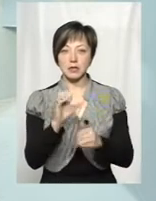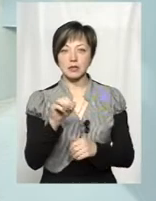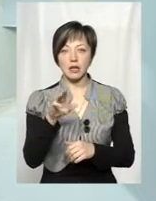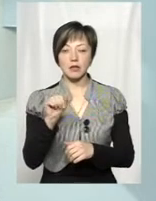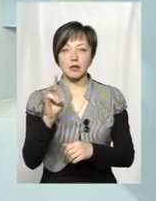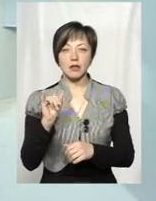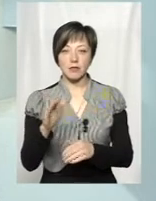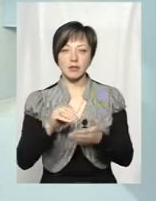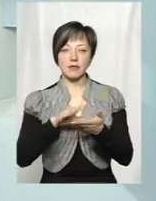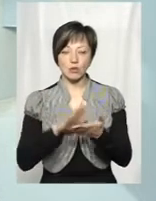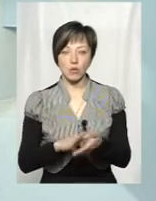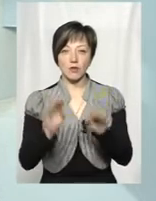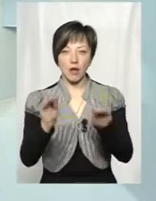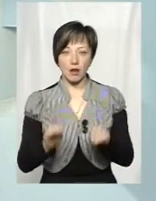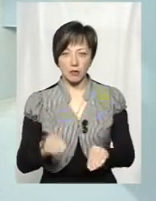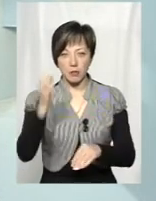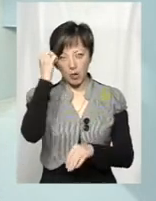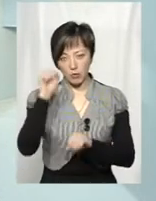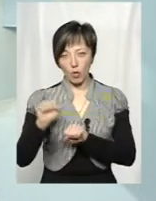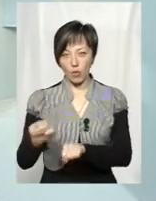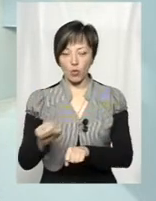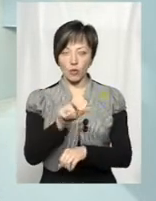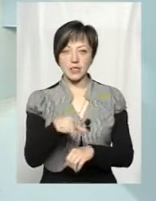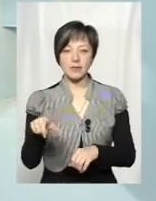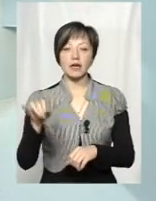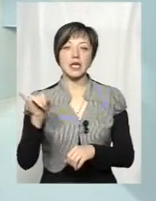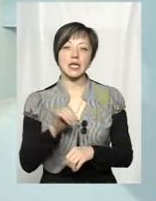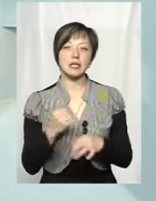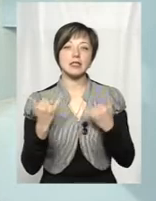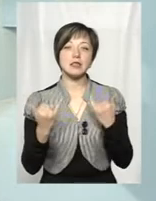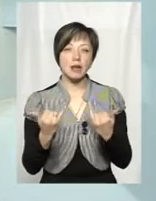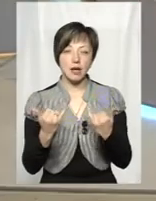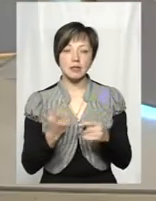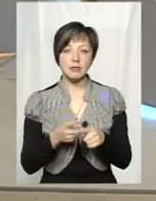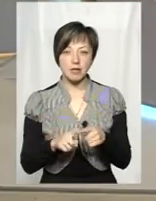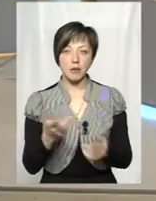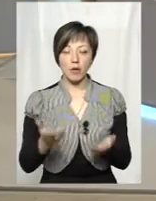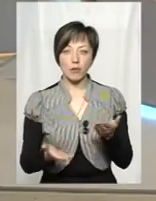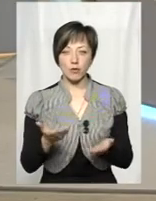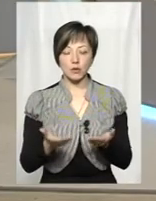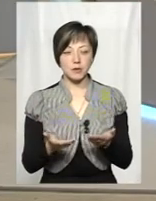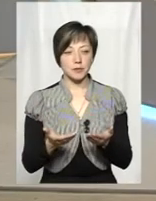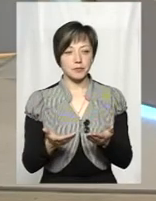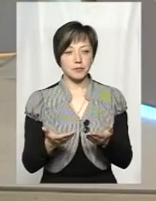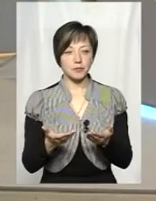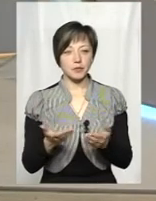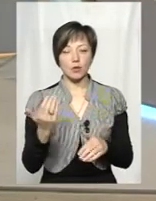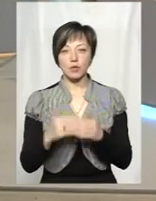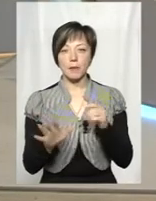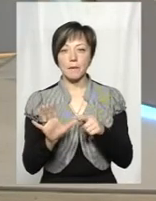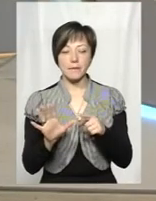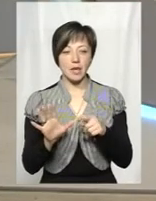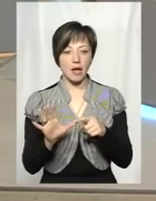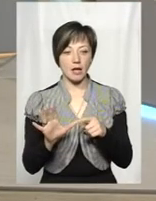що зафіксовано актами пам'яткоохоронців. Ось. Ну і зараз це, мабуть, що якийсь уже п'ятий